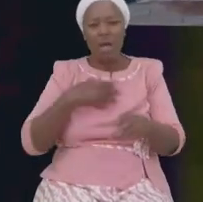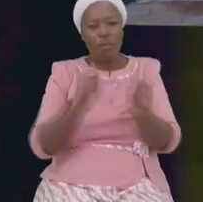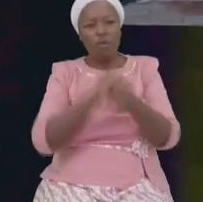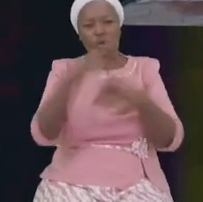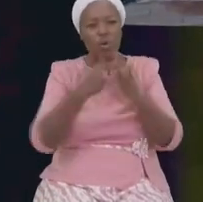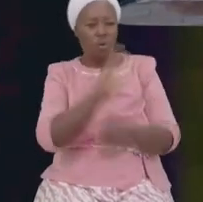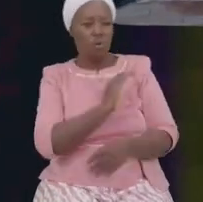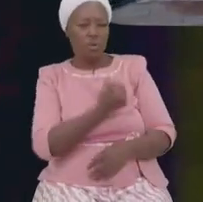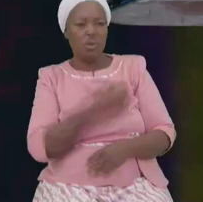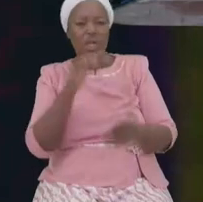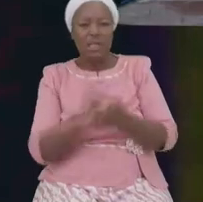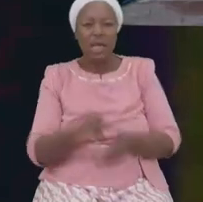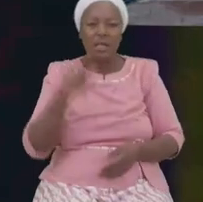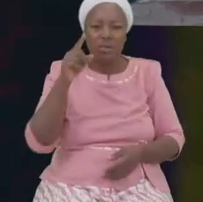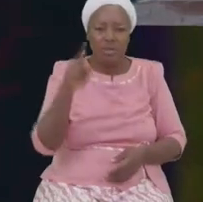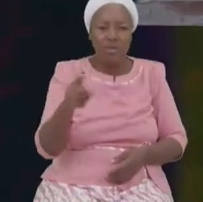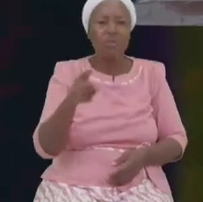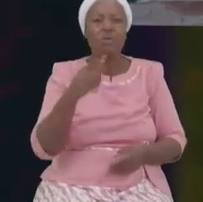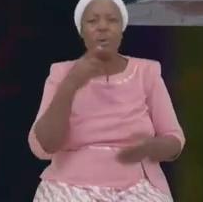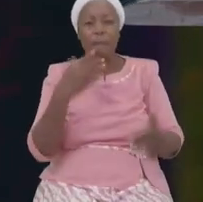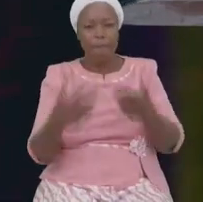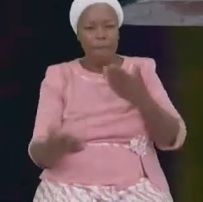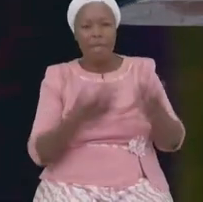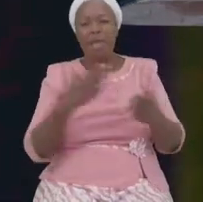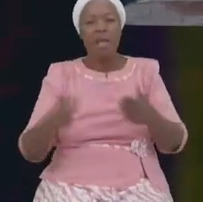âme, afin que vous viviez.